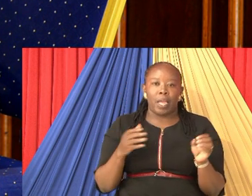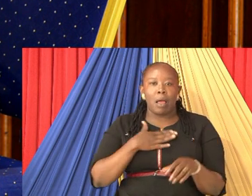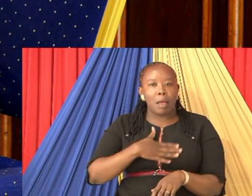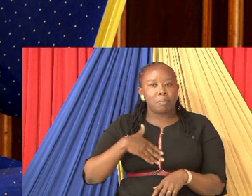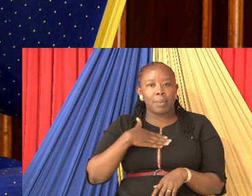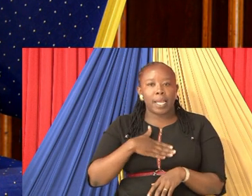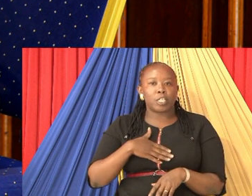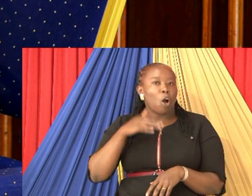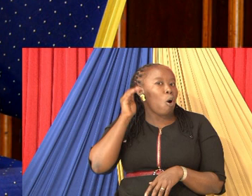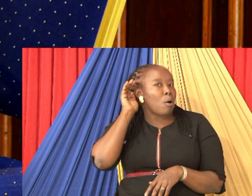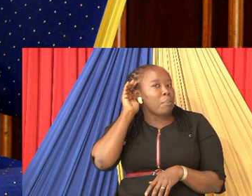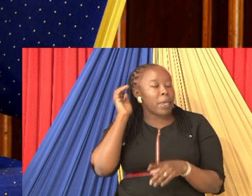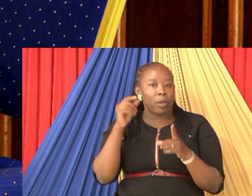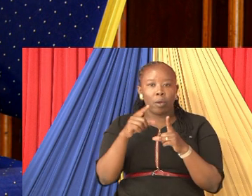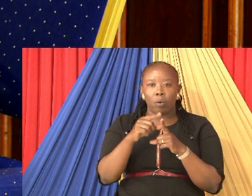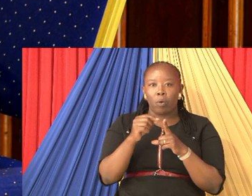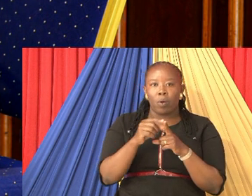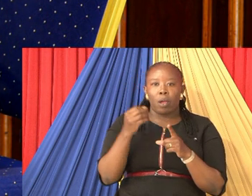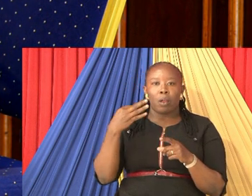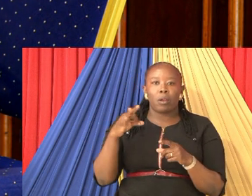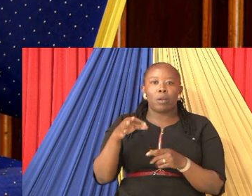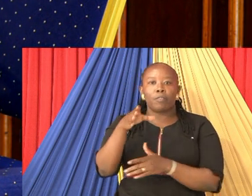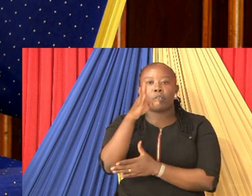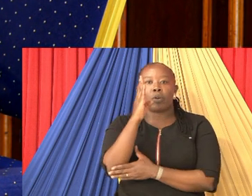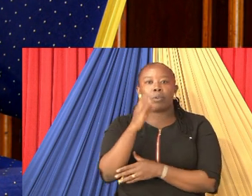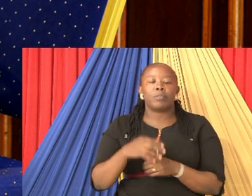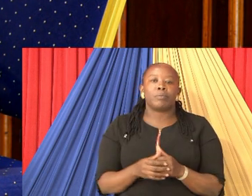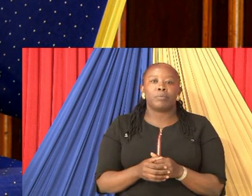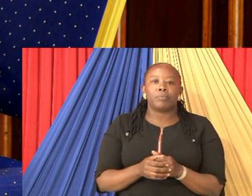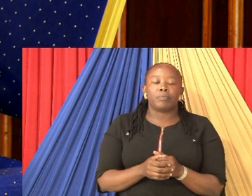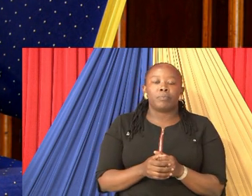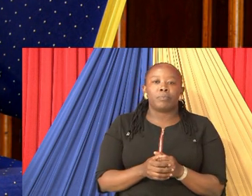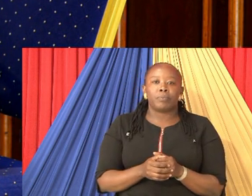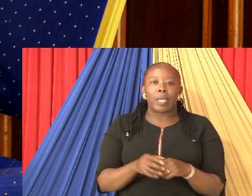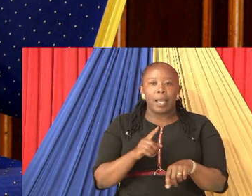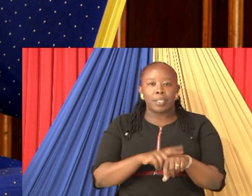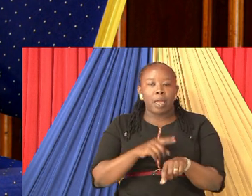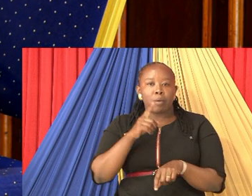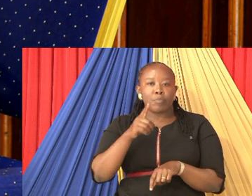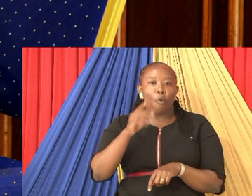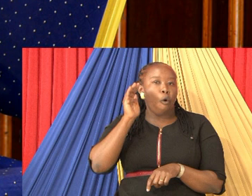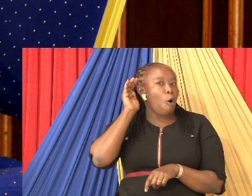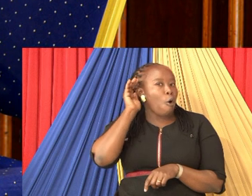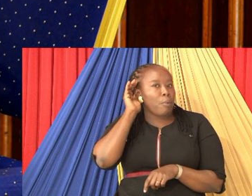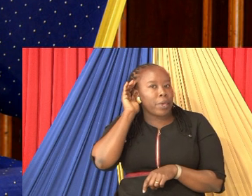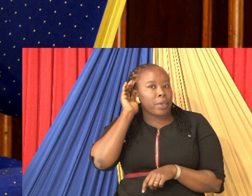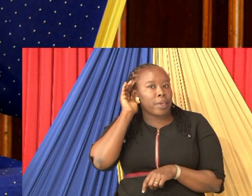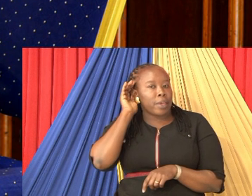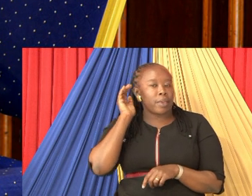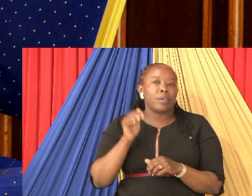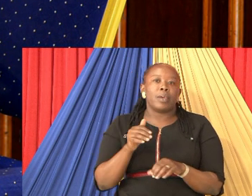God. Wakati unapotii neno la Mungu, wewe kwa mambo mengine ama kwa njia